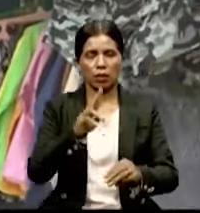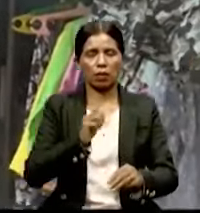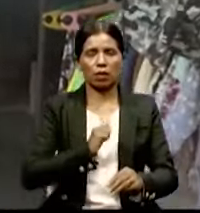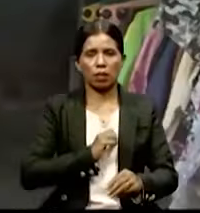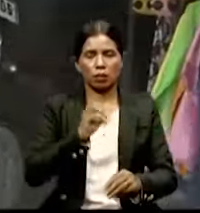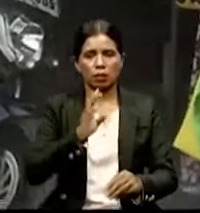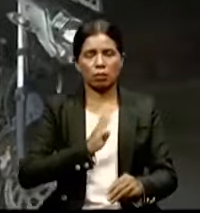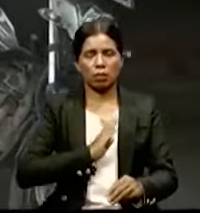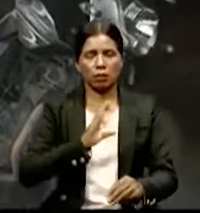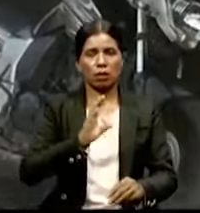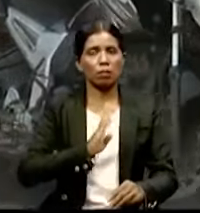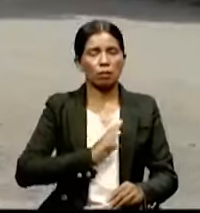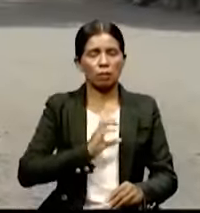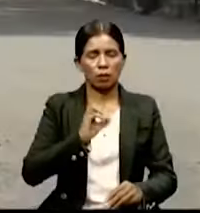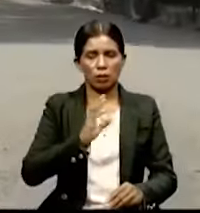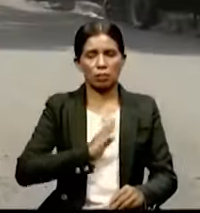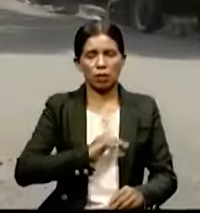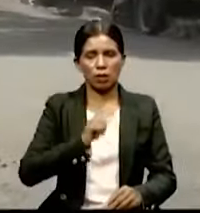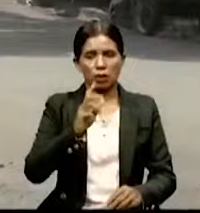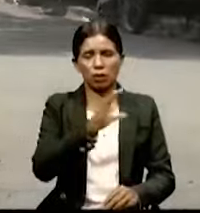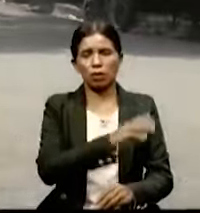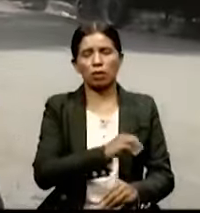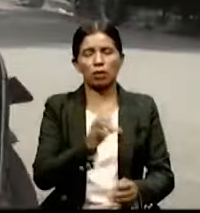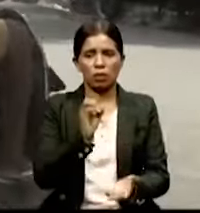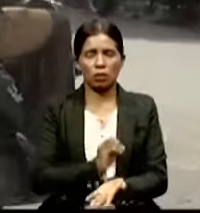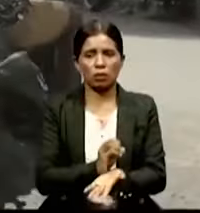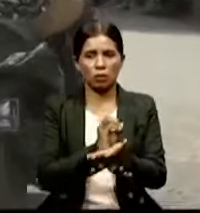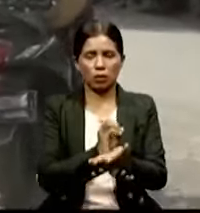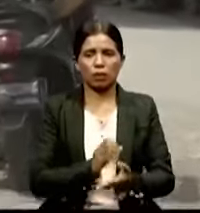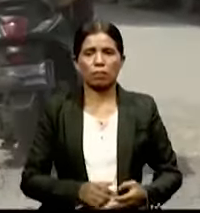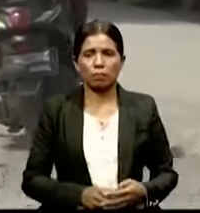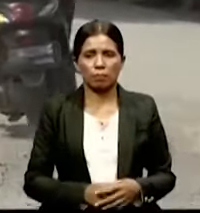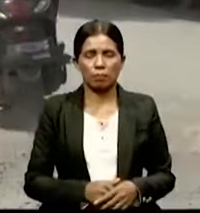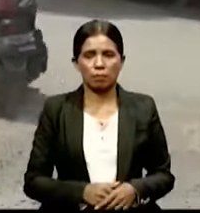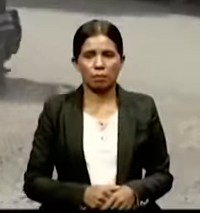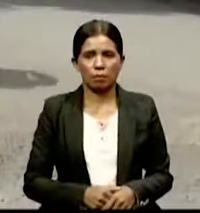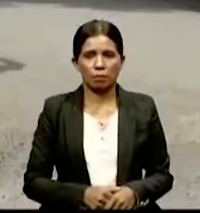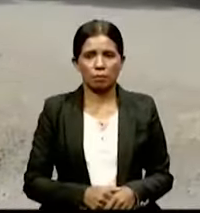ainaru baukau bobonaru manatutu manufaino oikusi Abraham Amral, Maritu da Costa, ZMN.